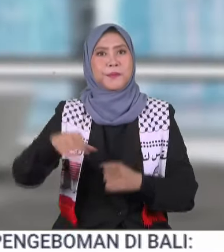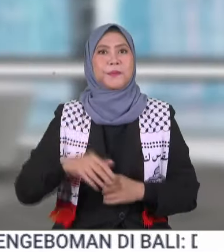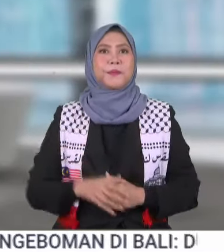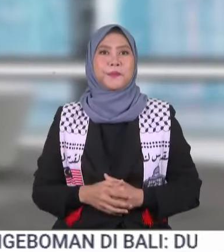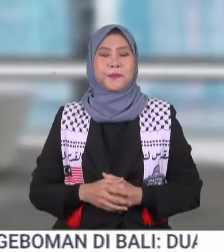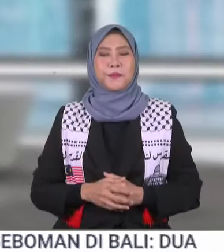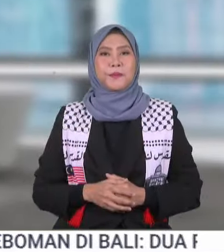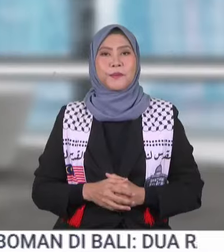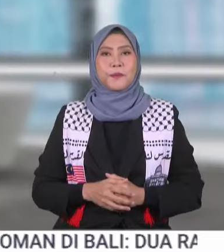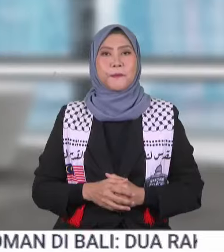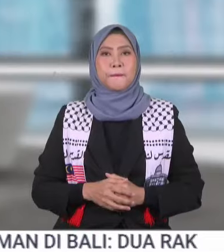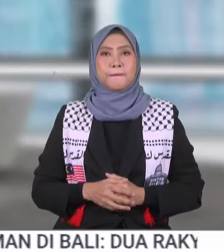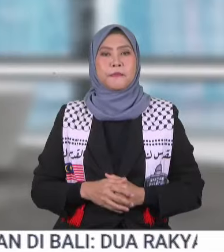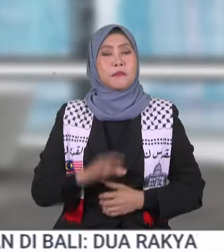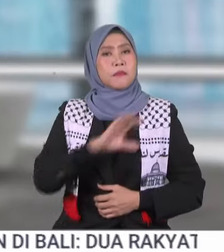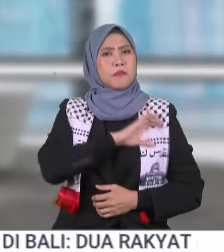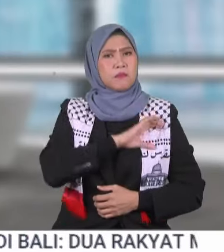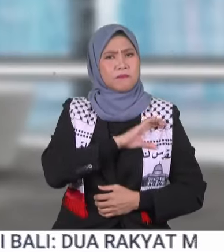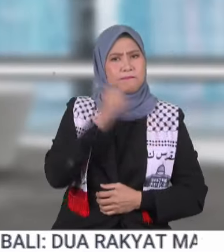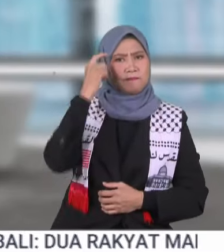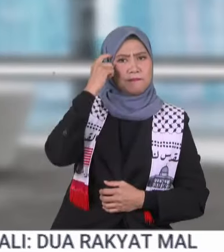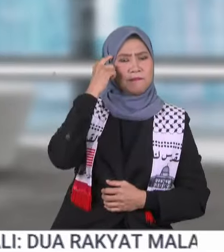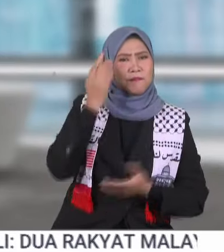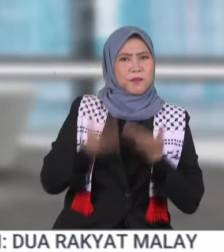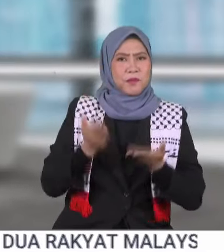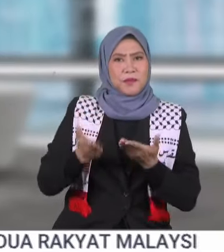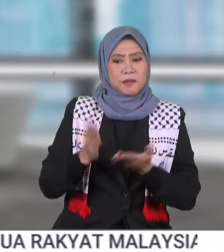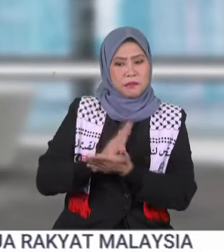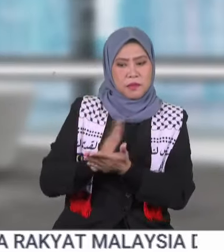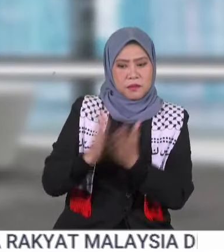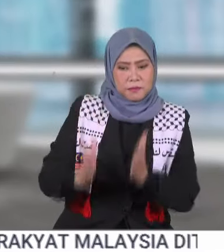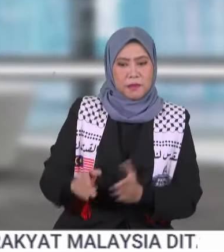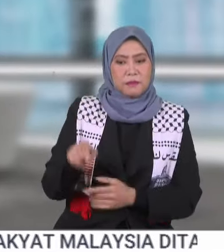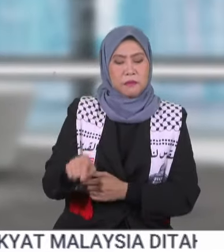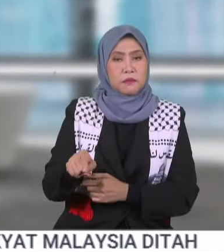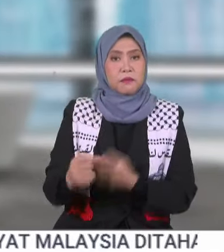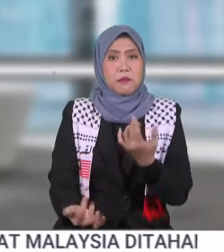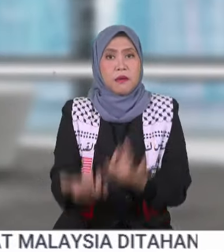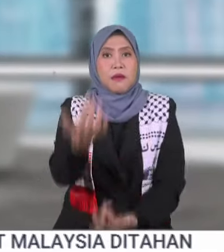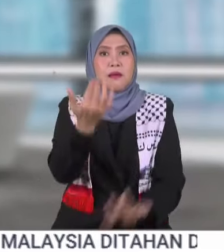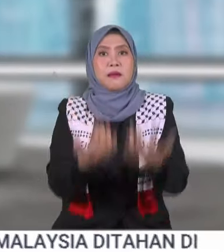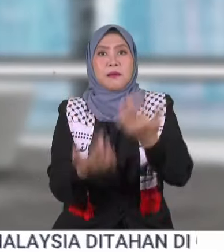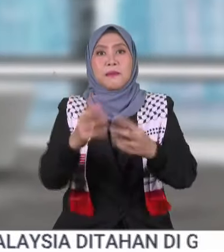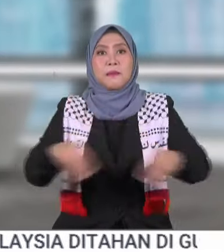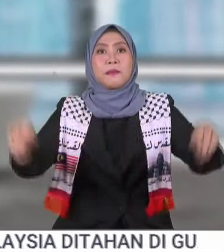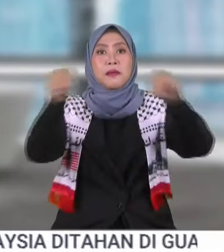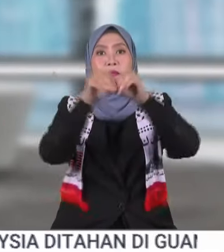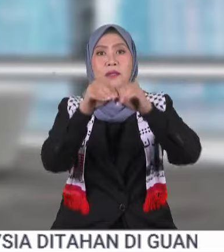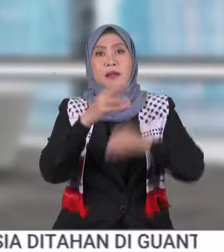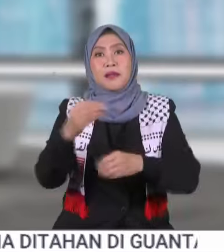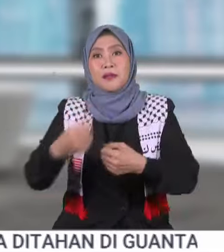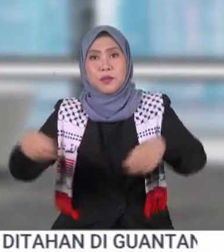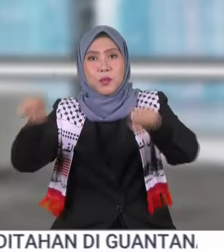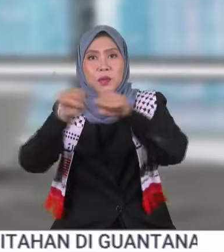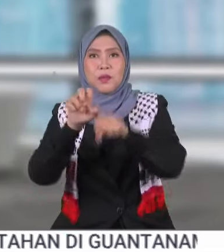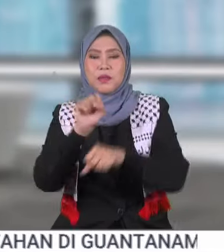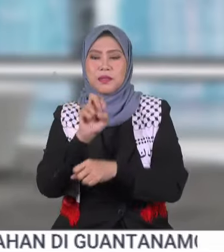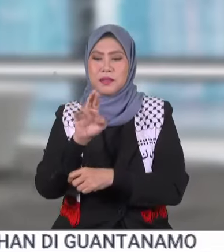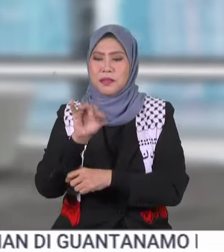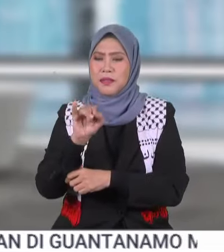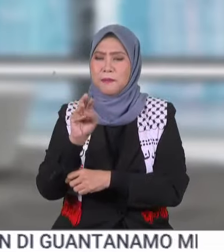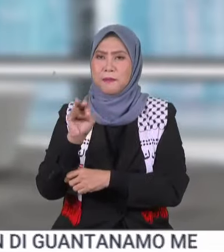kenderaan polis tidak tolak kemungkinan suspek terlibat kes bakar masjid dan Surau di seri Medan batu pat adalah individu yang